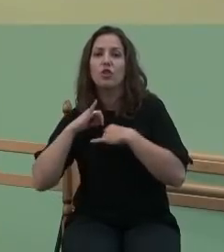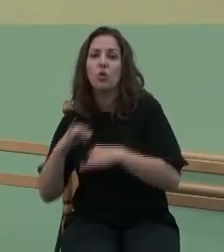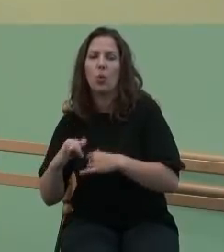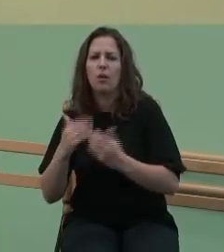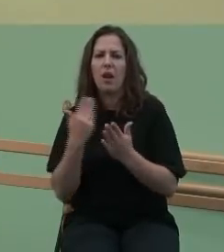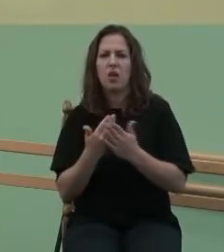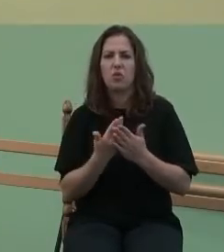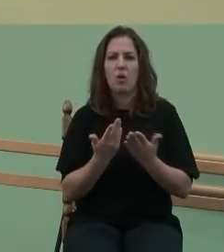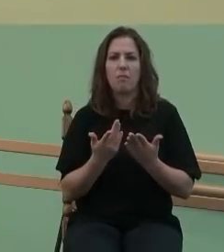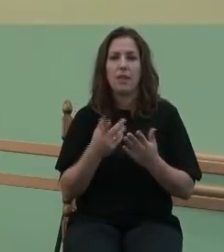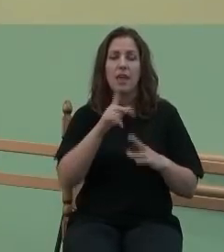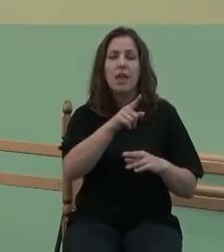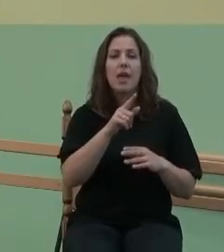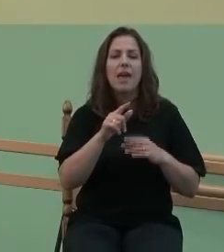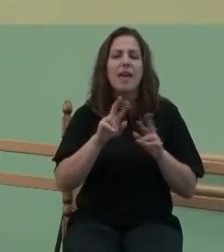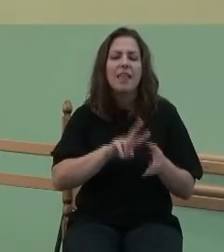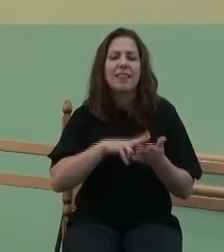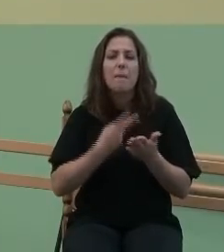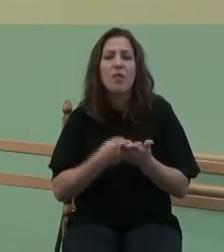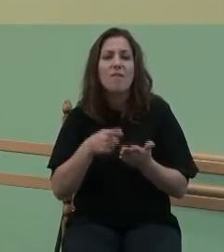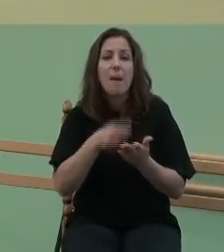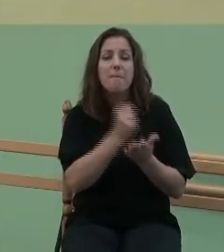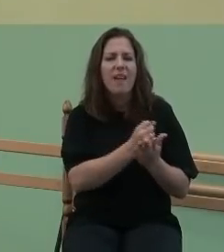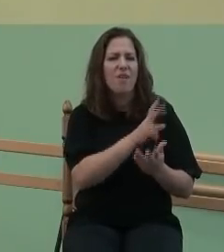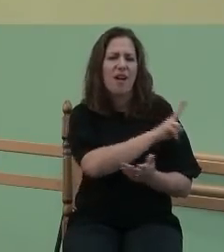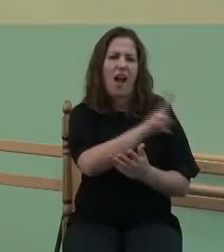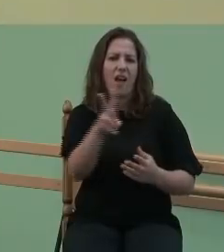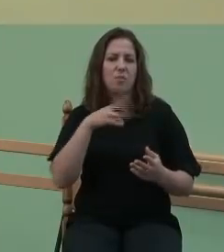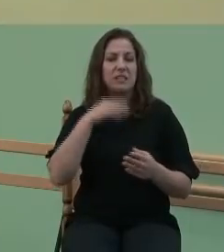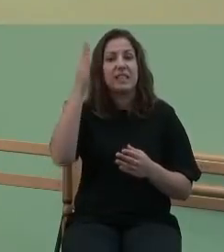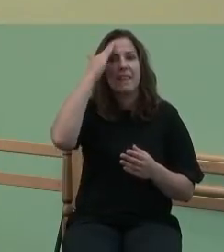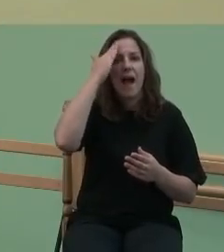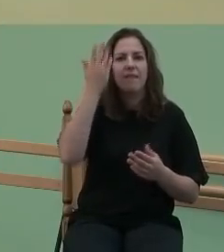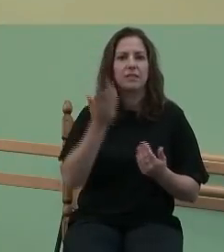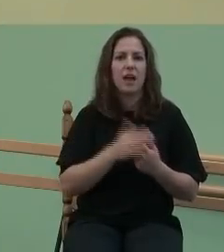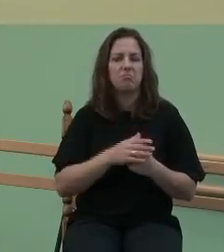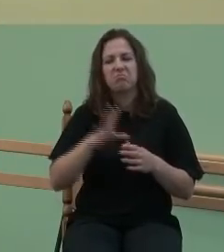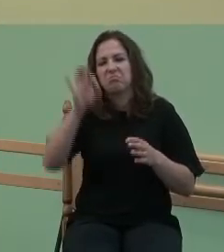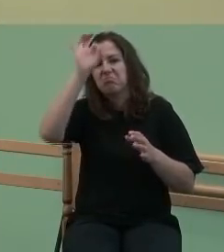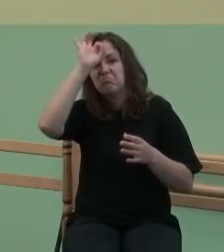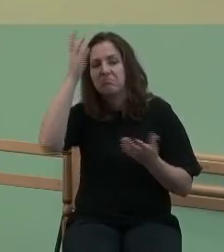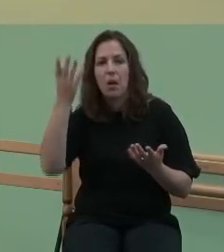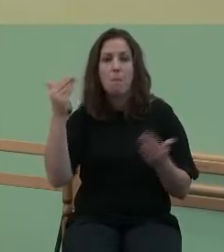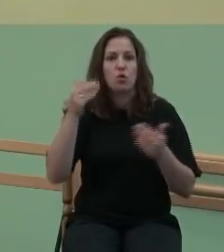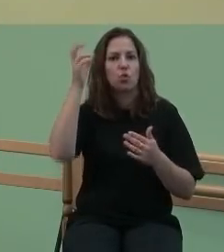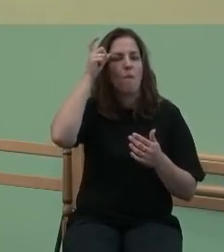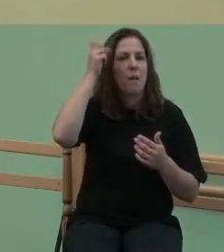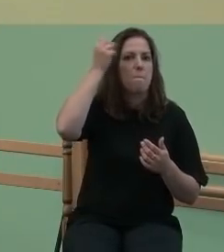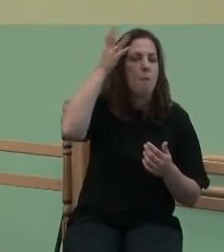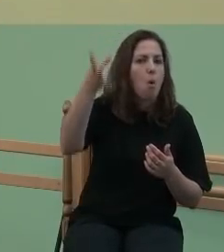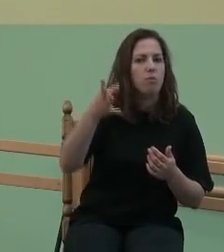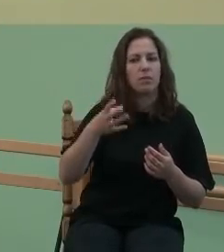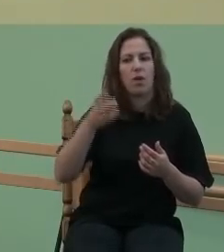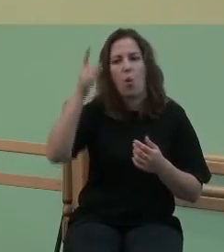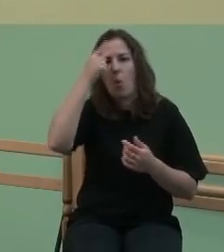Dlaczego? Bo interpretować prawo może każdy, może znawca, może laik, może człowiek mądry, może człowiek